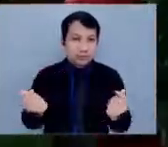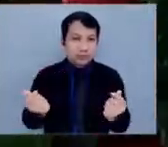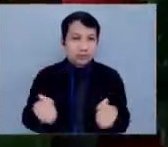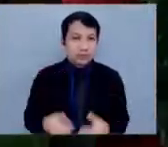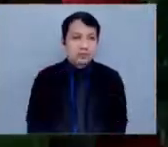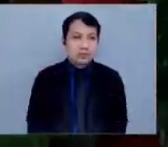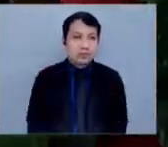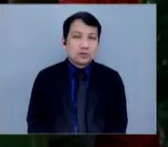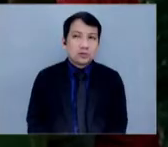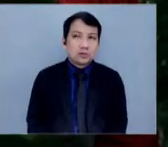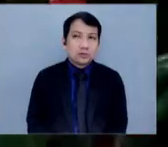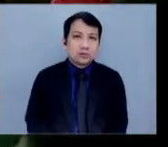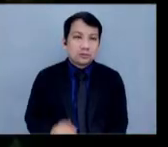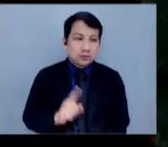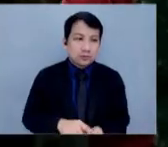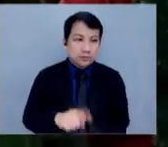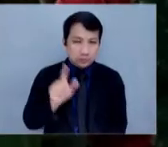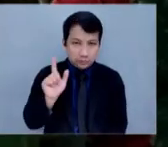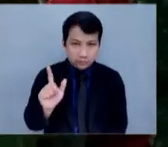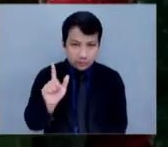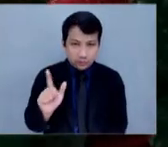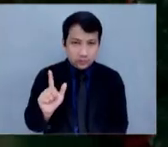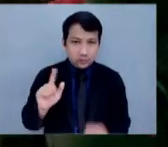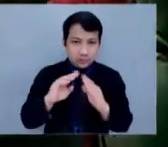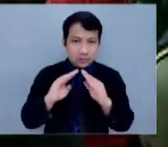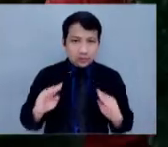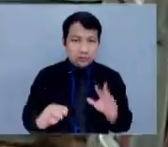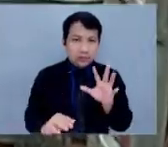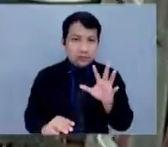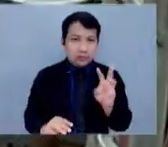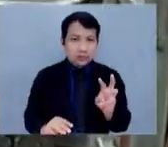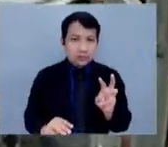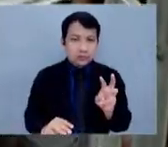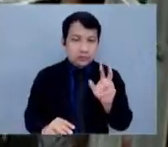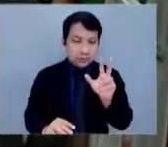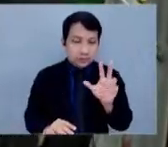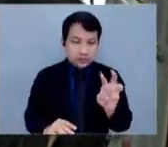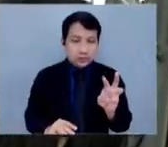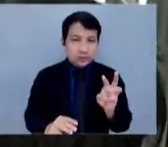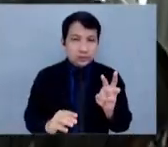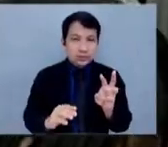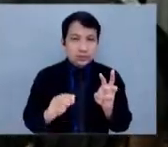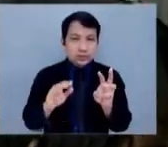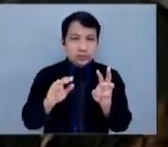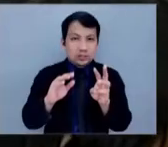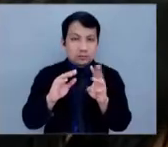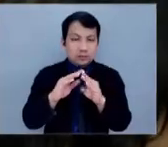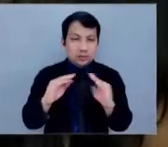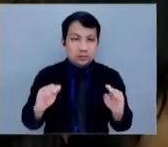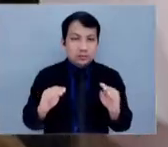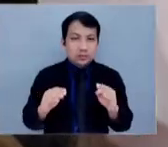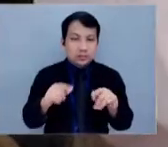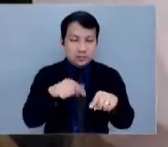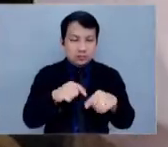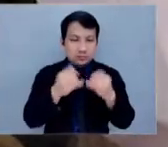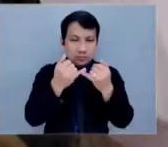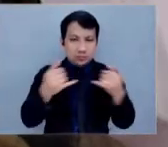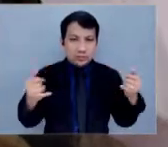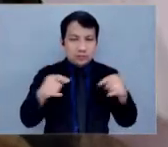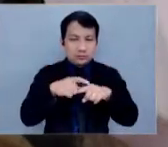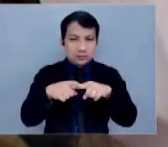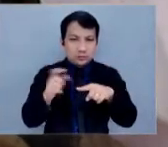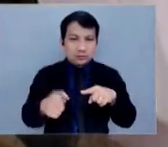Aabot sa 20 bahay at 36 na pamilya ang apektado. Isang bombero naman ang nakuryente at 3 residente ang